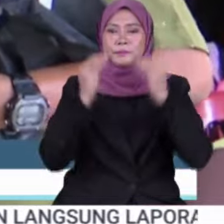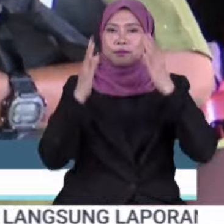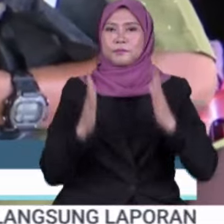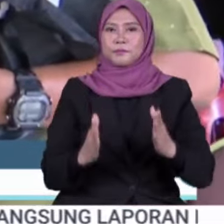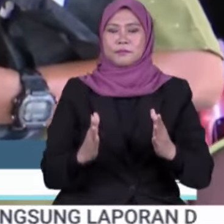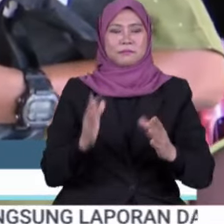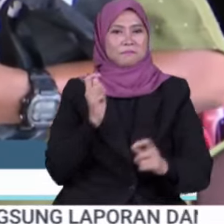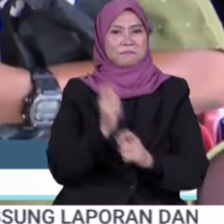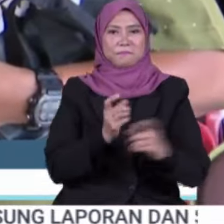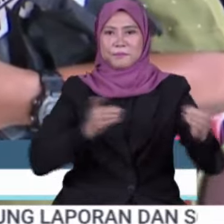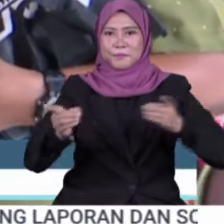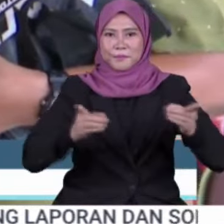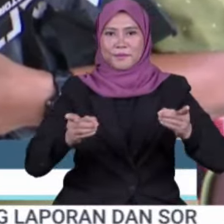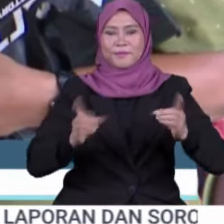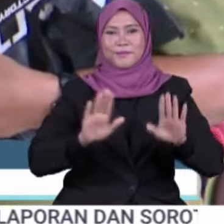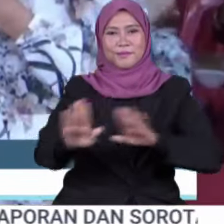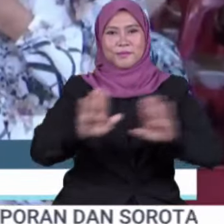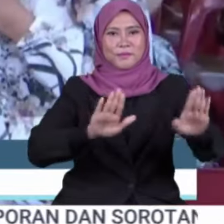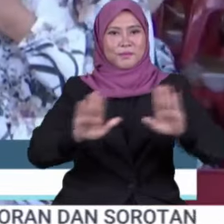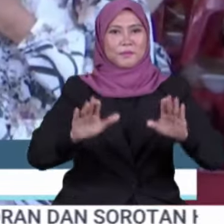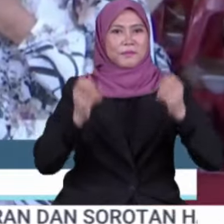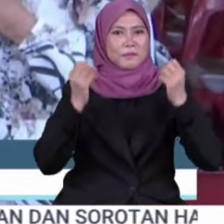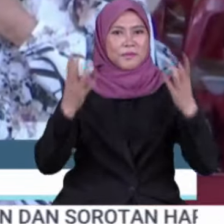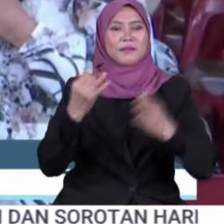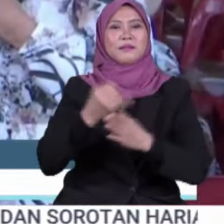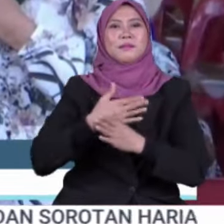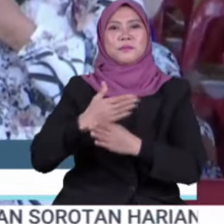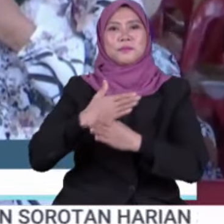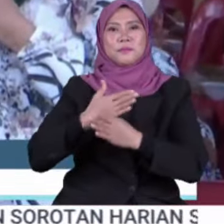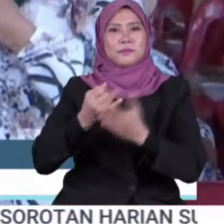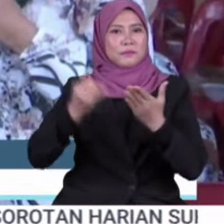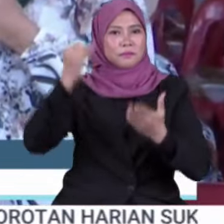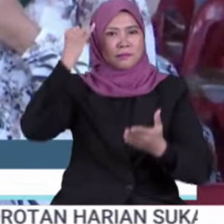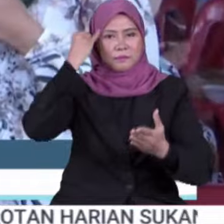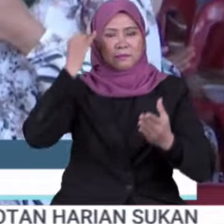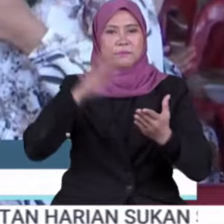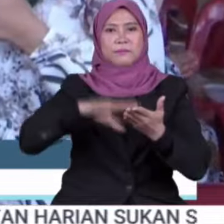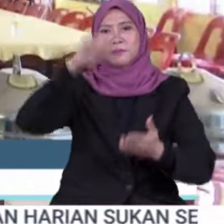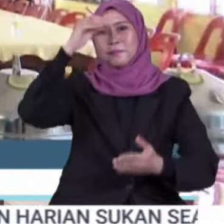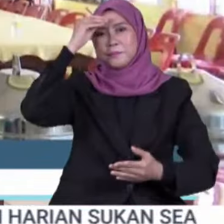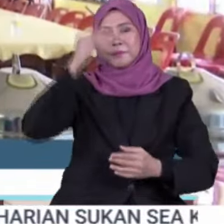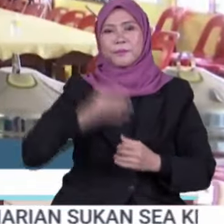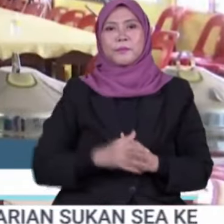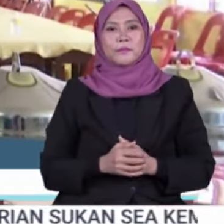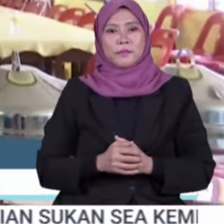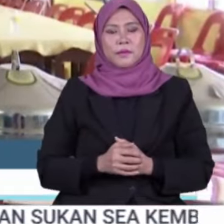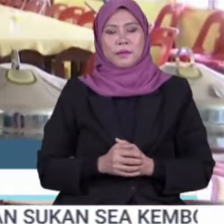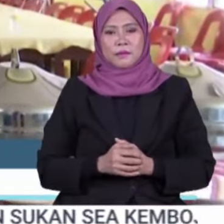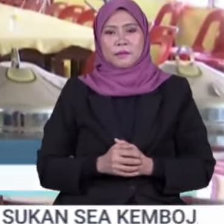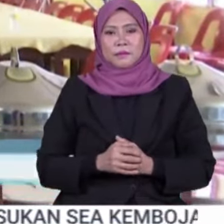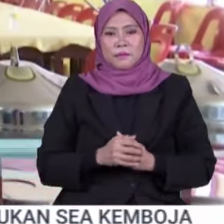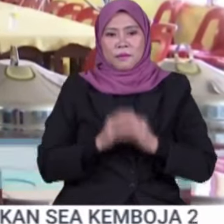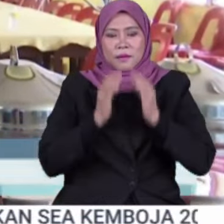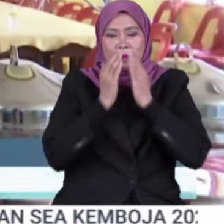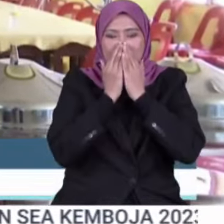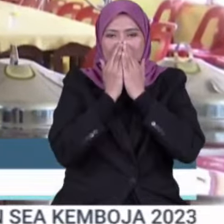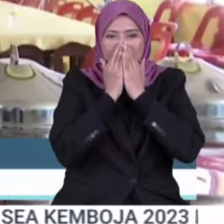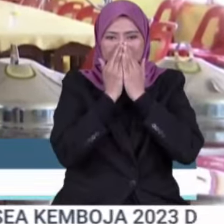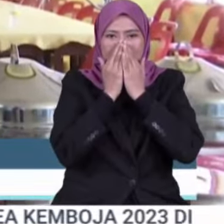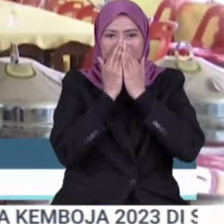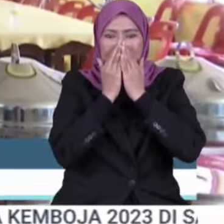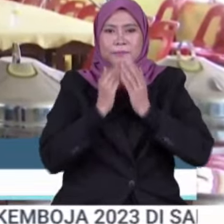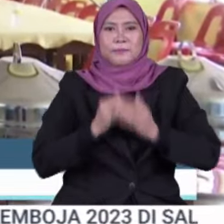berdedikasi, bertolak ansur dan banyak berkongsi ilmu pelajaran. Saya rasakan dan penilaian saya, Cikgu Sadli